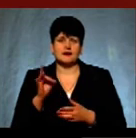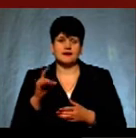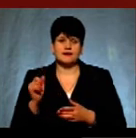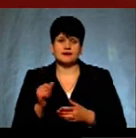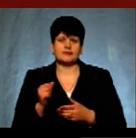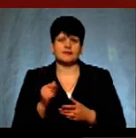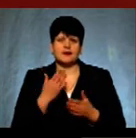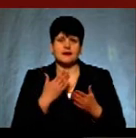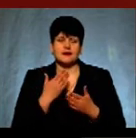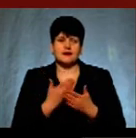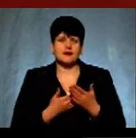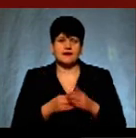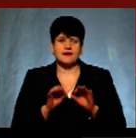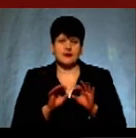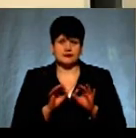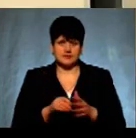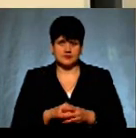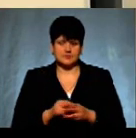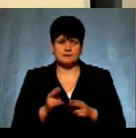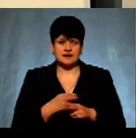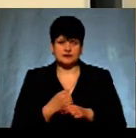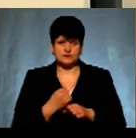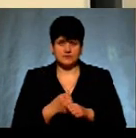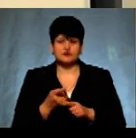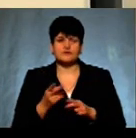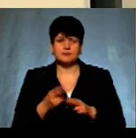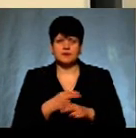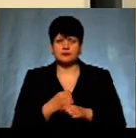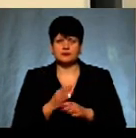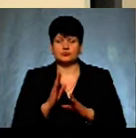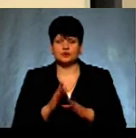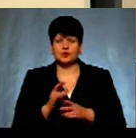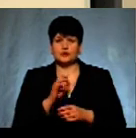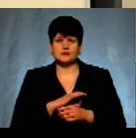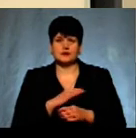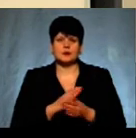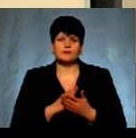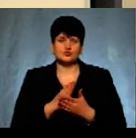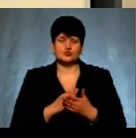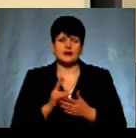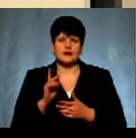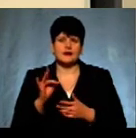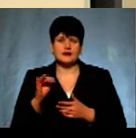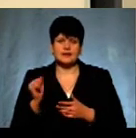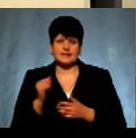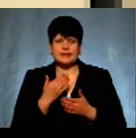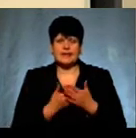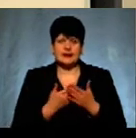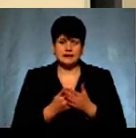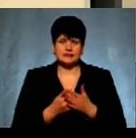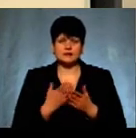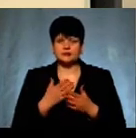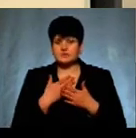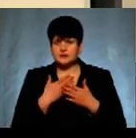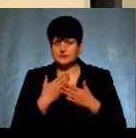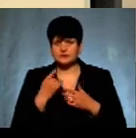з безробітних? Якщо він безробітний, то він вже буде користуватись послугами кар'єрного радника. Якщо він не має намірів, то він просто буде